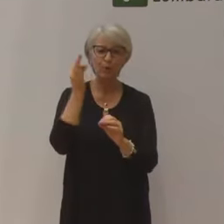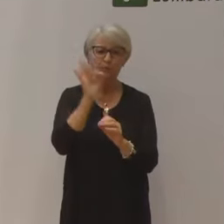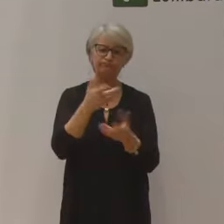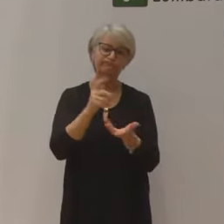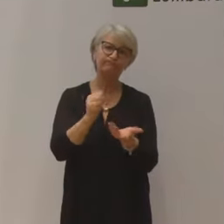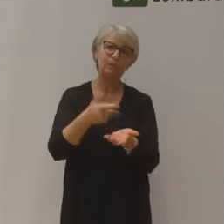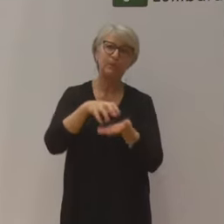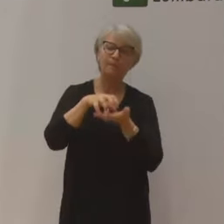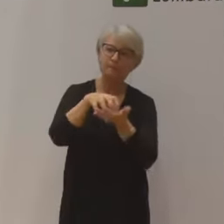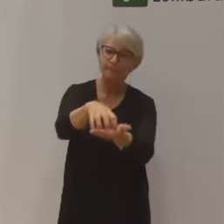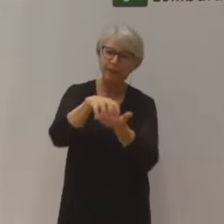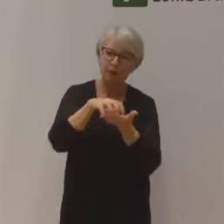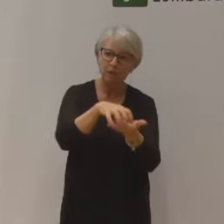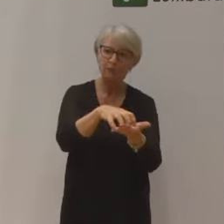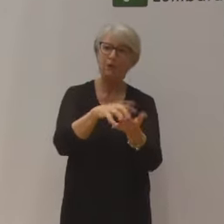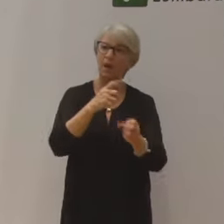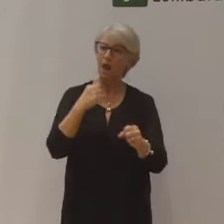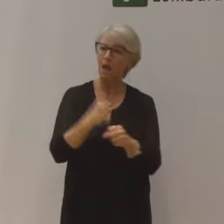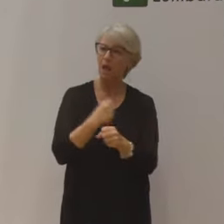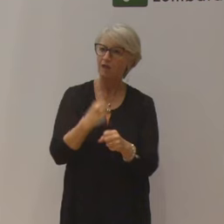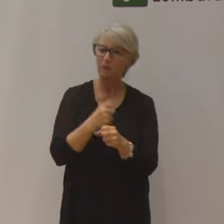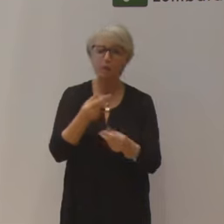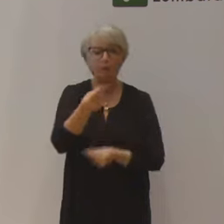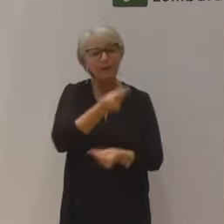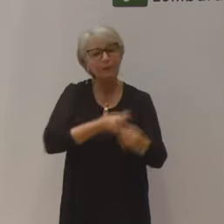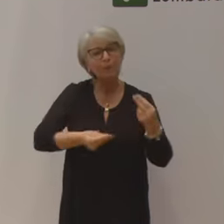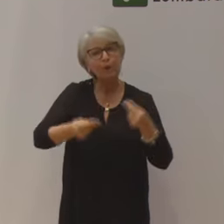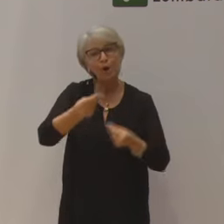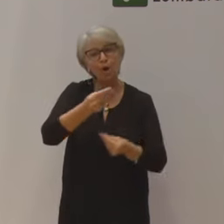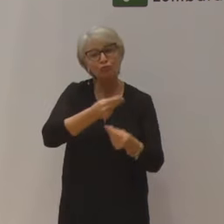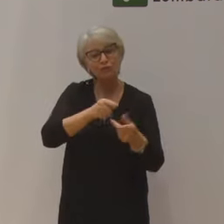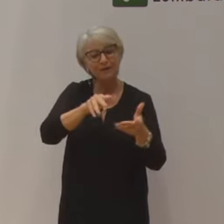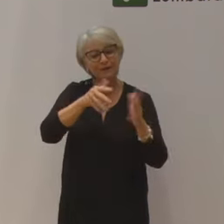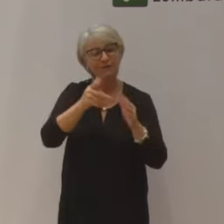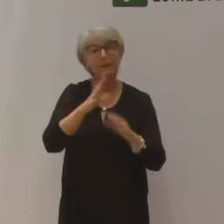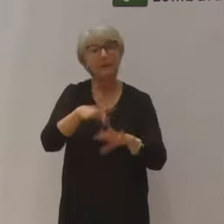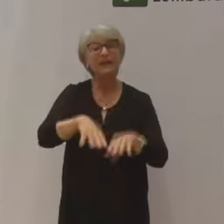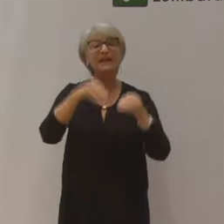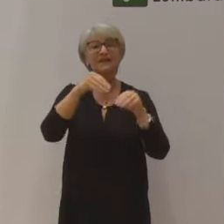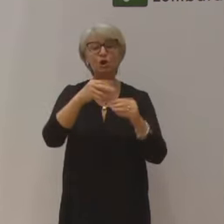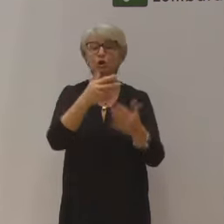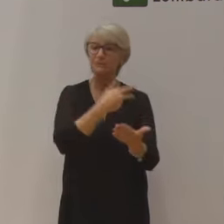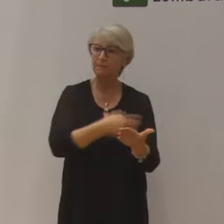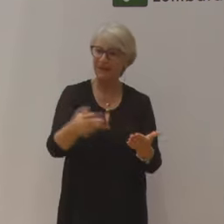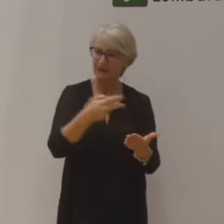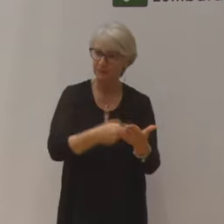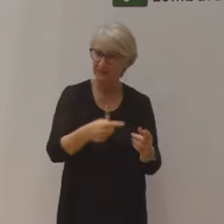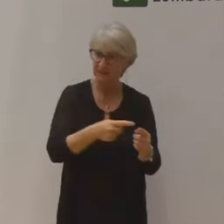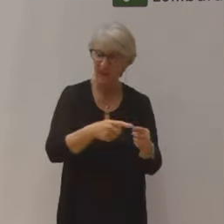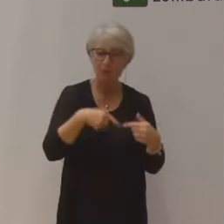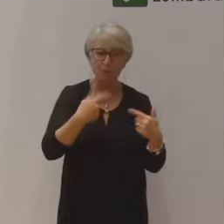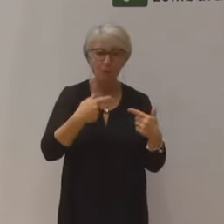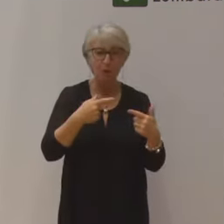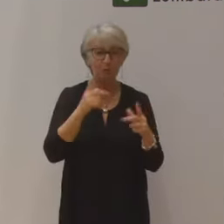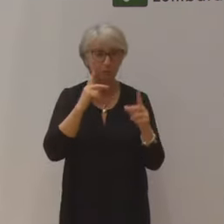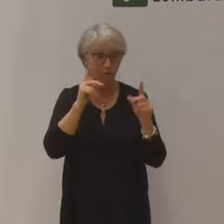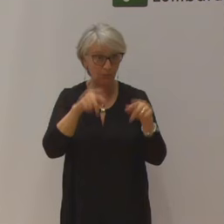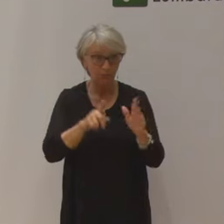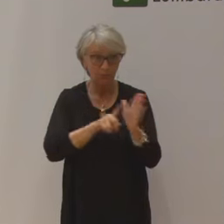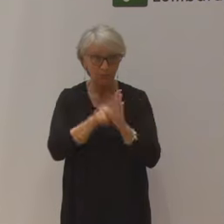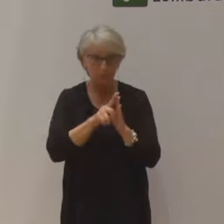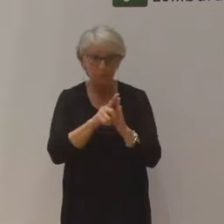contribuire a rendere operativi dei progetti che diventano prima sperimentali e poi, se la sperimentazione darà